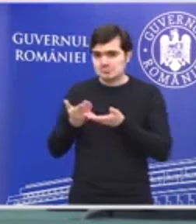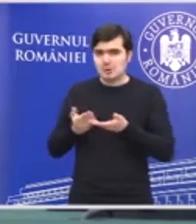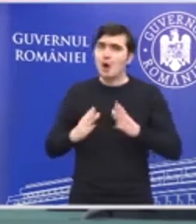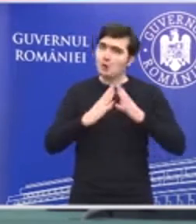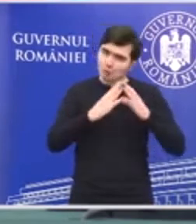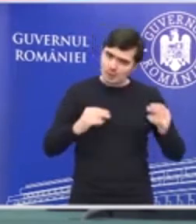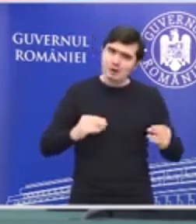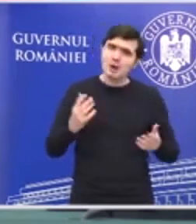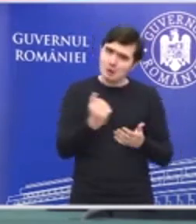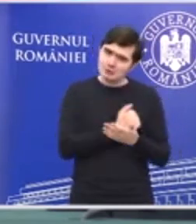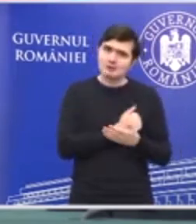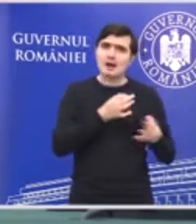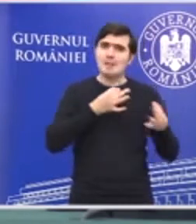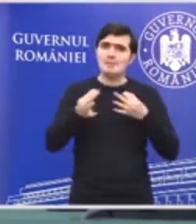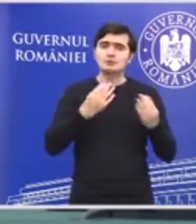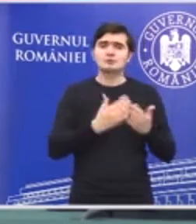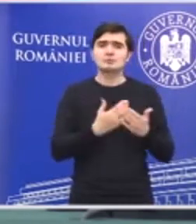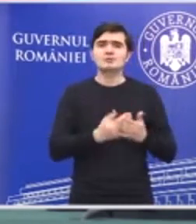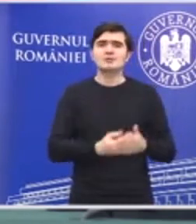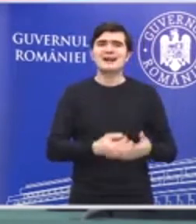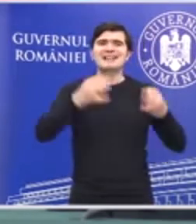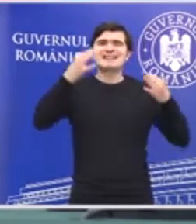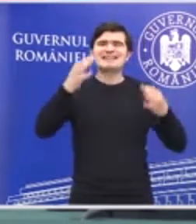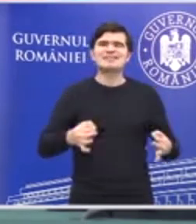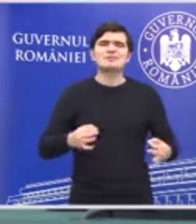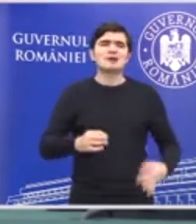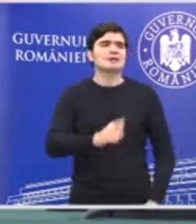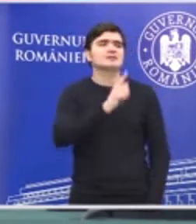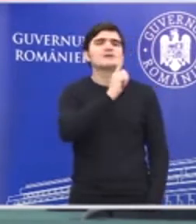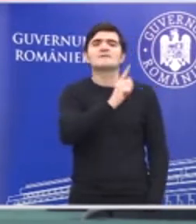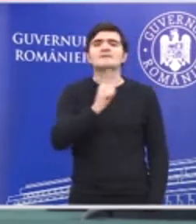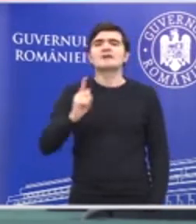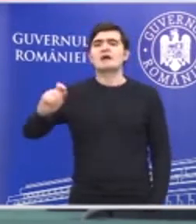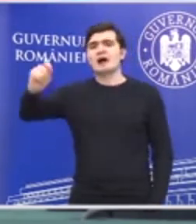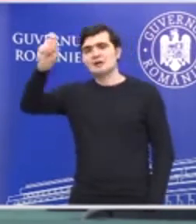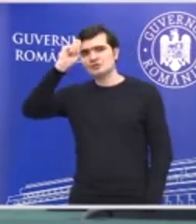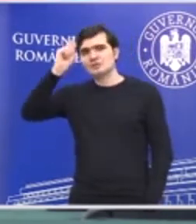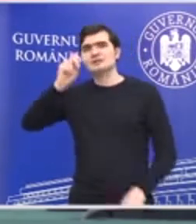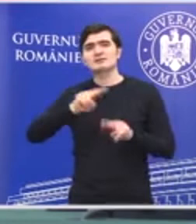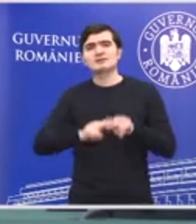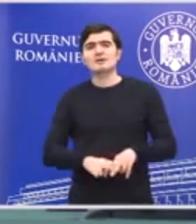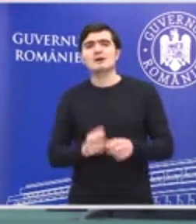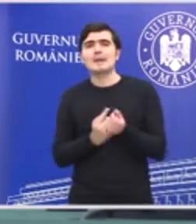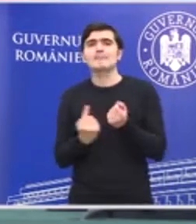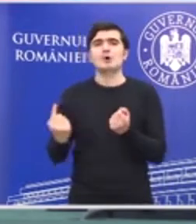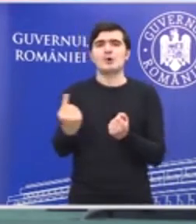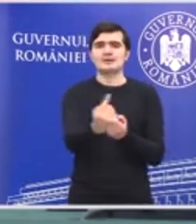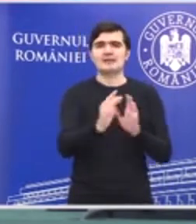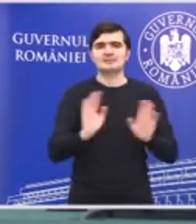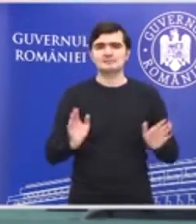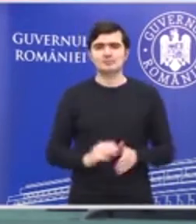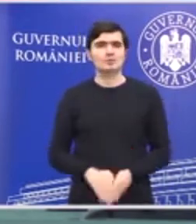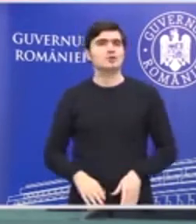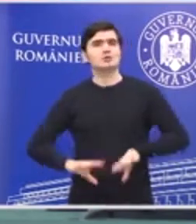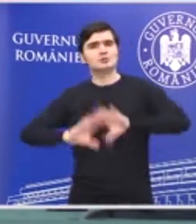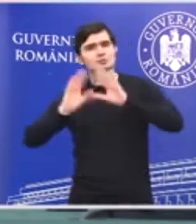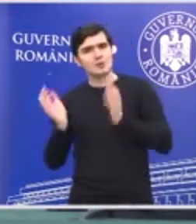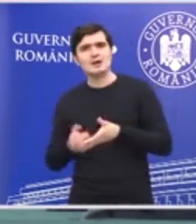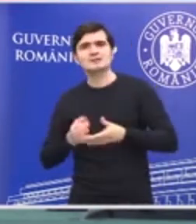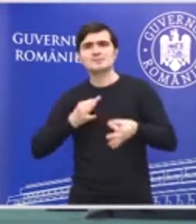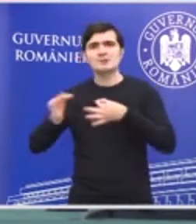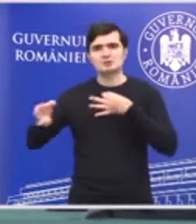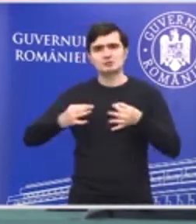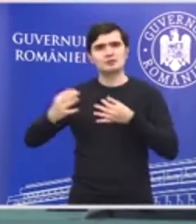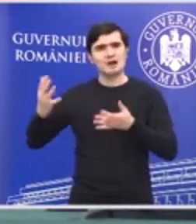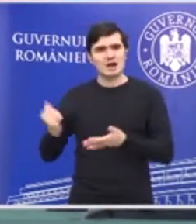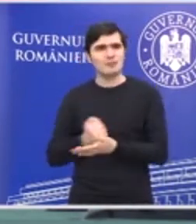fiecărui cetățean, fiecărei persoane care dorește să se vaccineze, să fie prioritară. De altfel, toate măsurile adoptate până